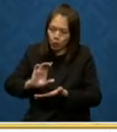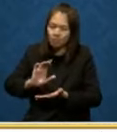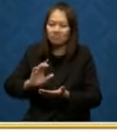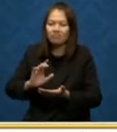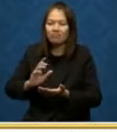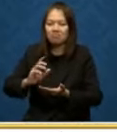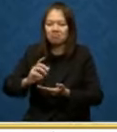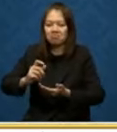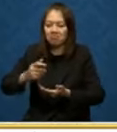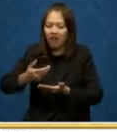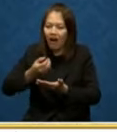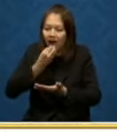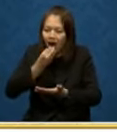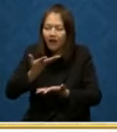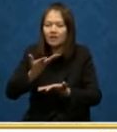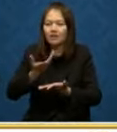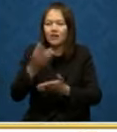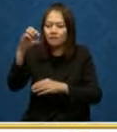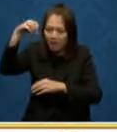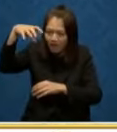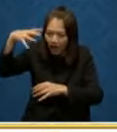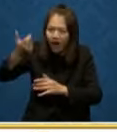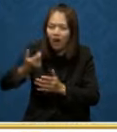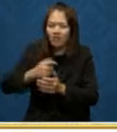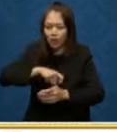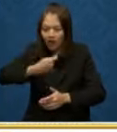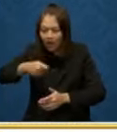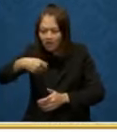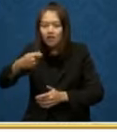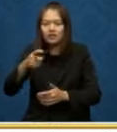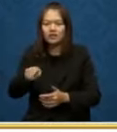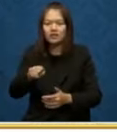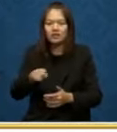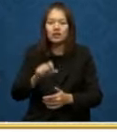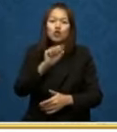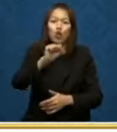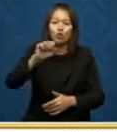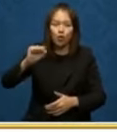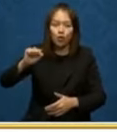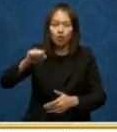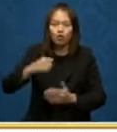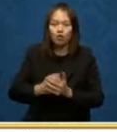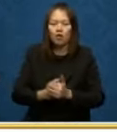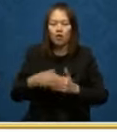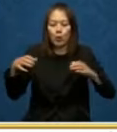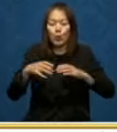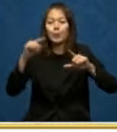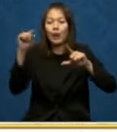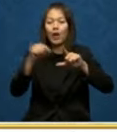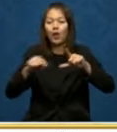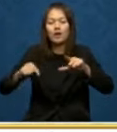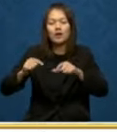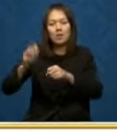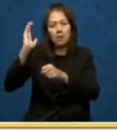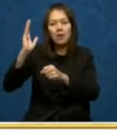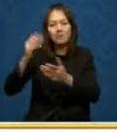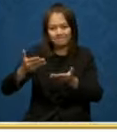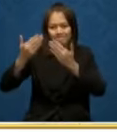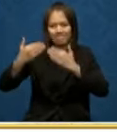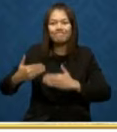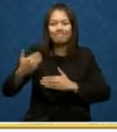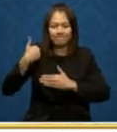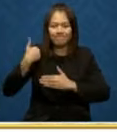ไม่ว่าจะเป็นอาหารหรือไฟฟ้านะครับที่อ่าท่านส.สของพรรค 9แกจะอภิปรายในแบบถัดไปด้วย